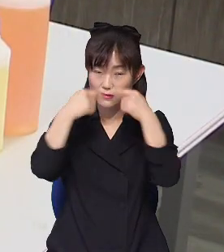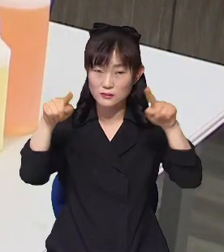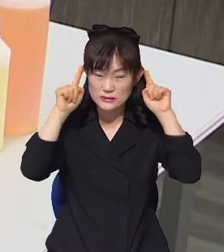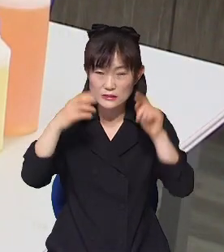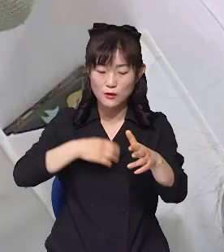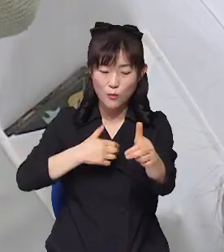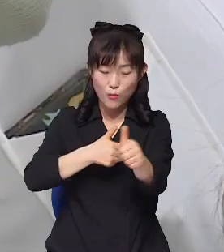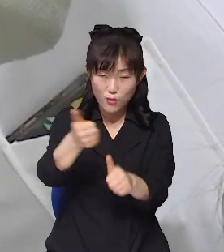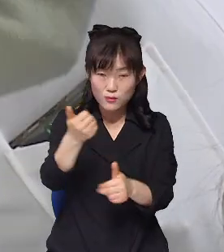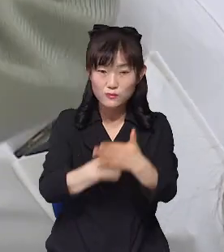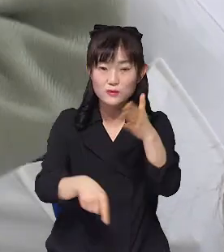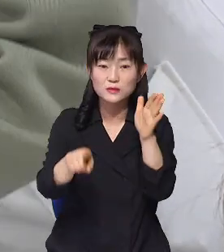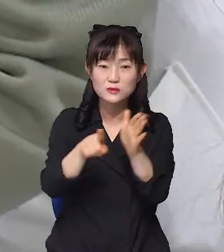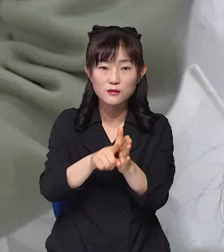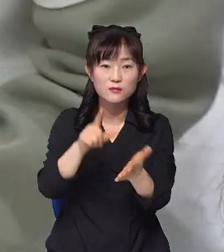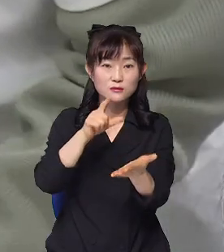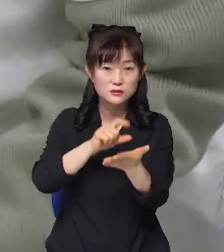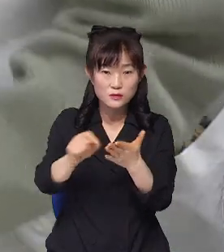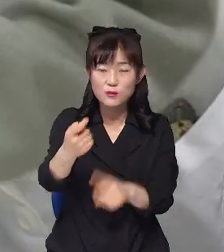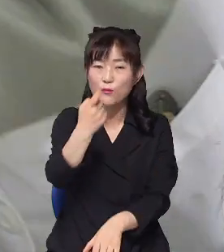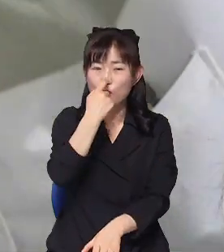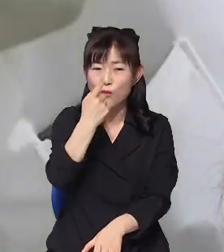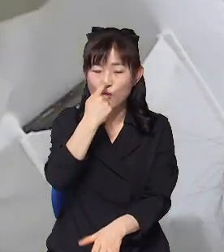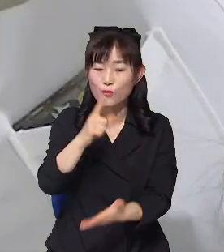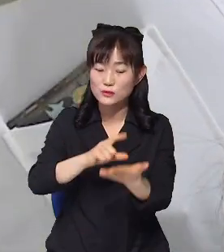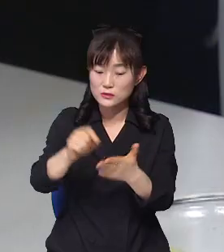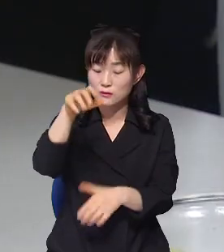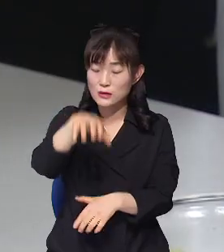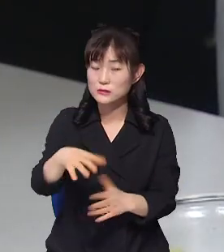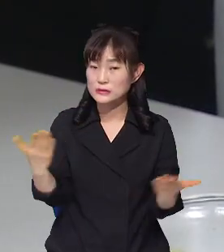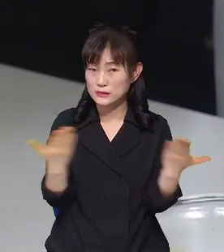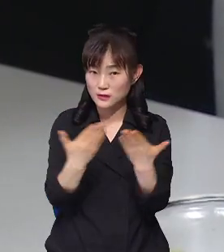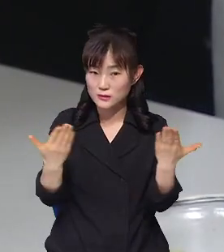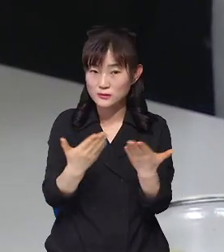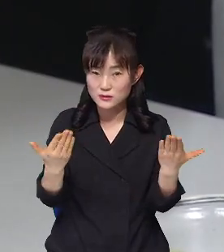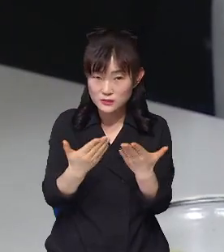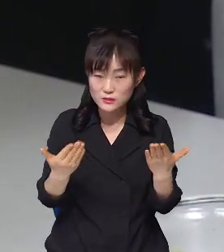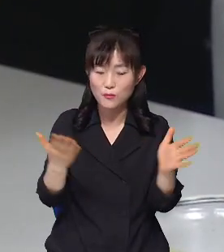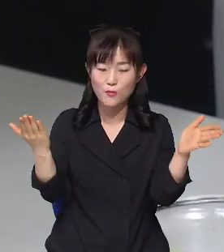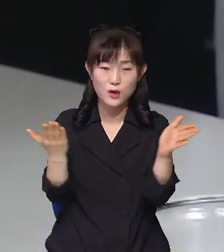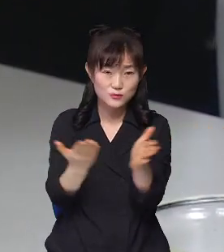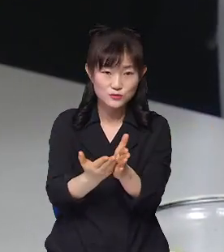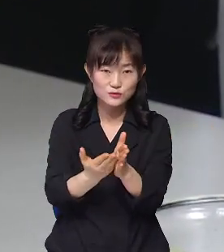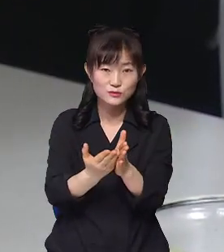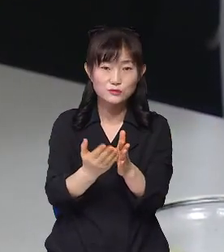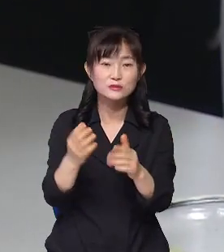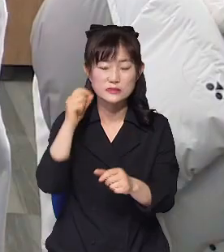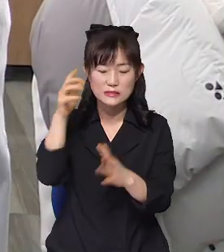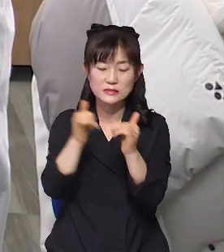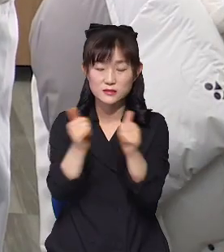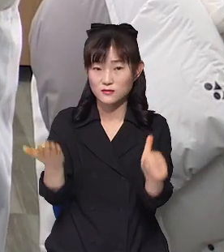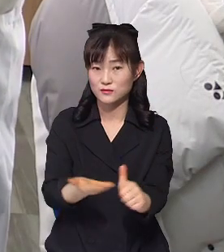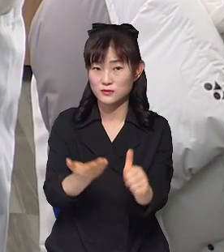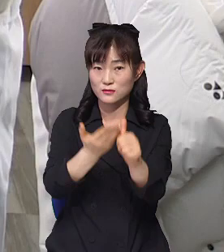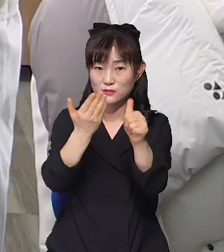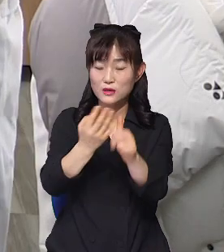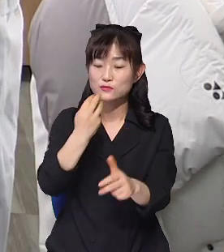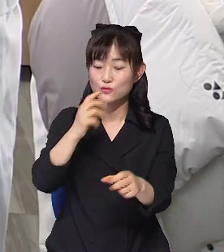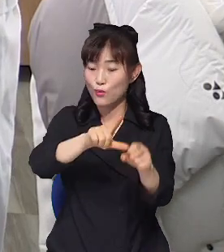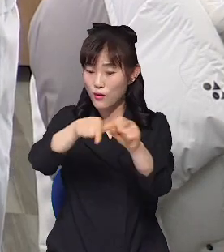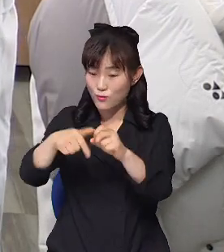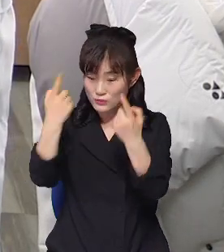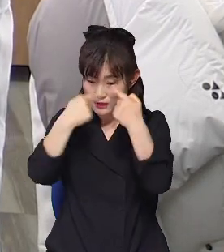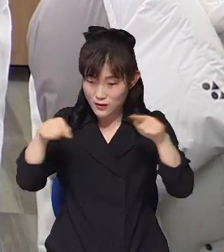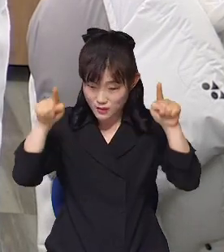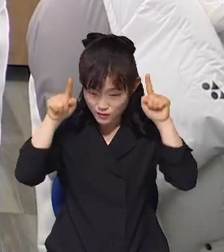위기를 극복하기 위해 지역에서 배우고 지역에서 일하는 선순환형 맞춤 인재 육성을 통해 수도권